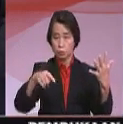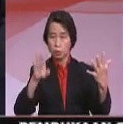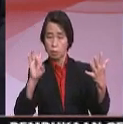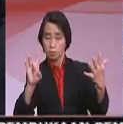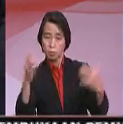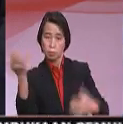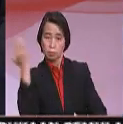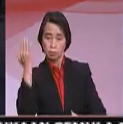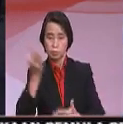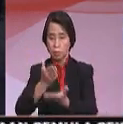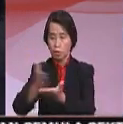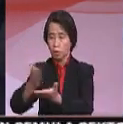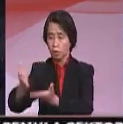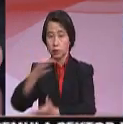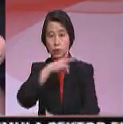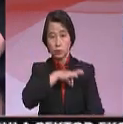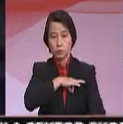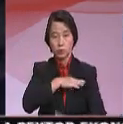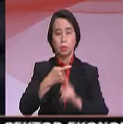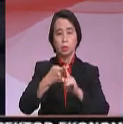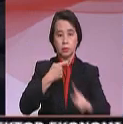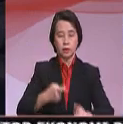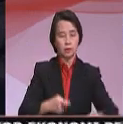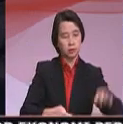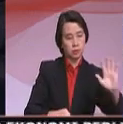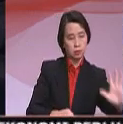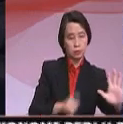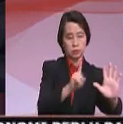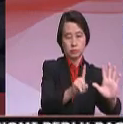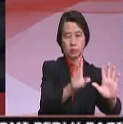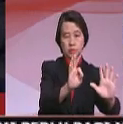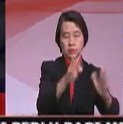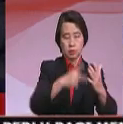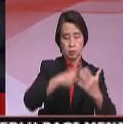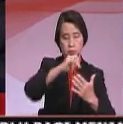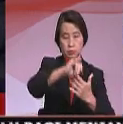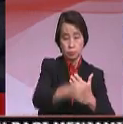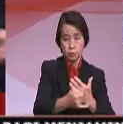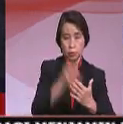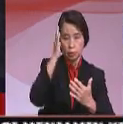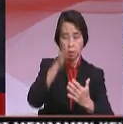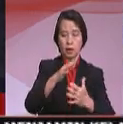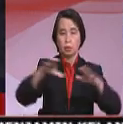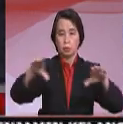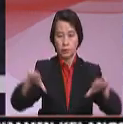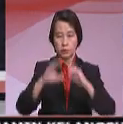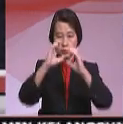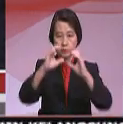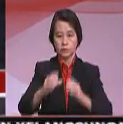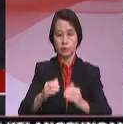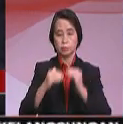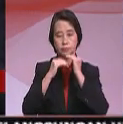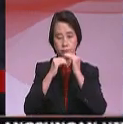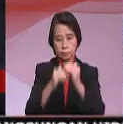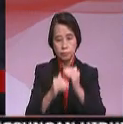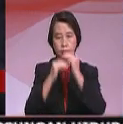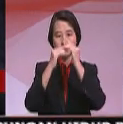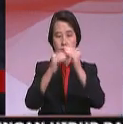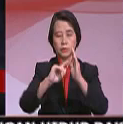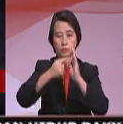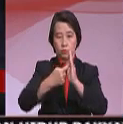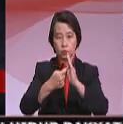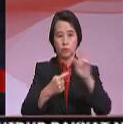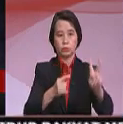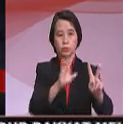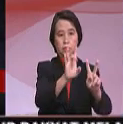lepas. Agihan keuntungan hasil daripada 519 projek itu akan dilaksanakan secara berperingkat bermula